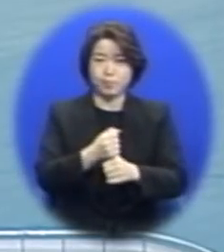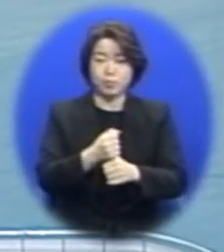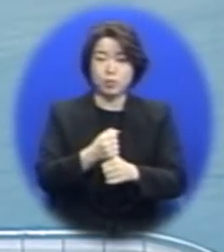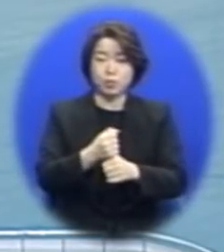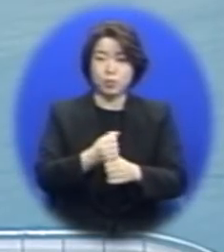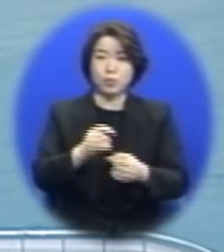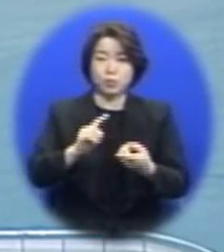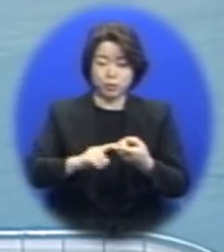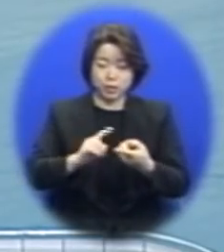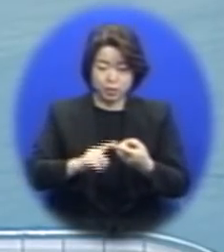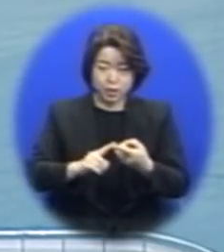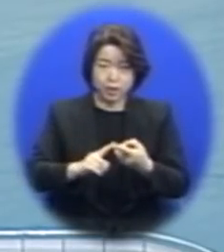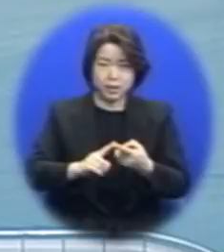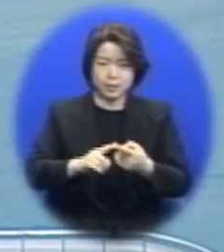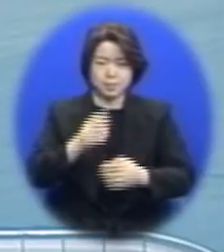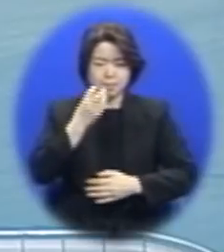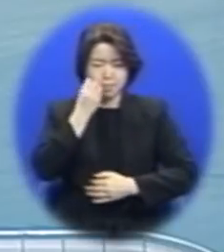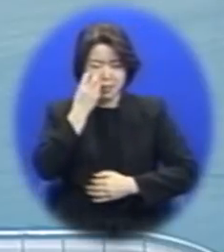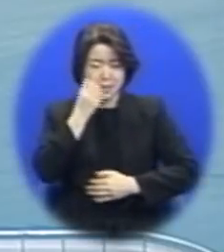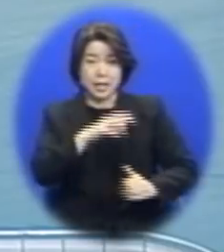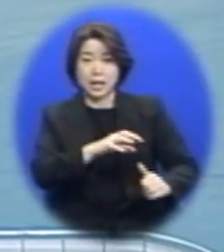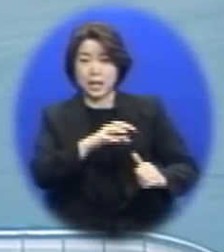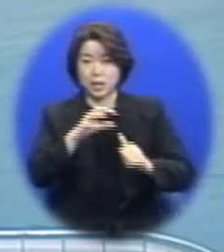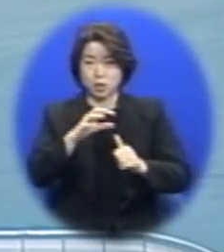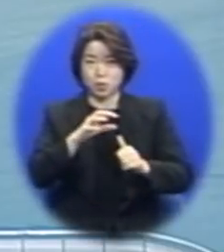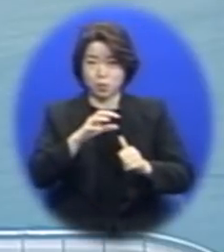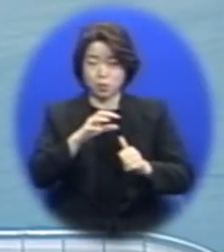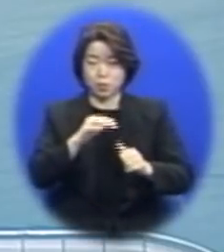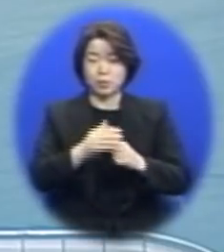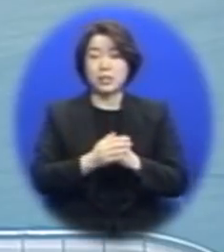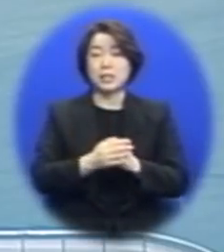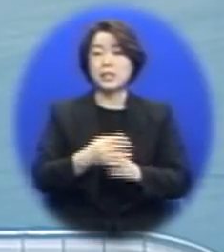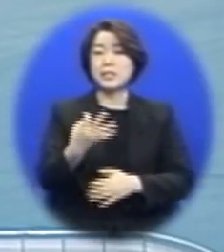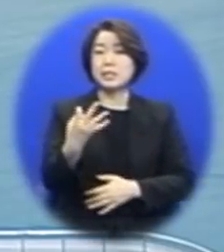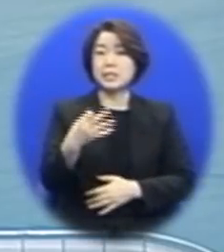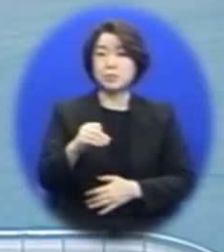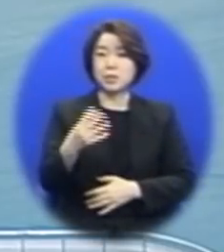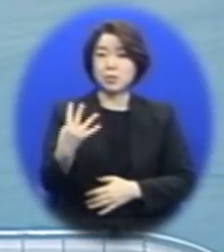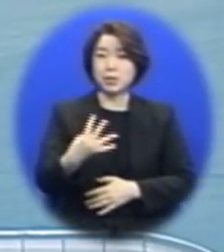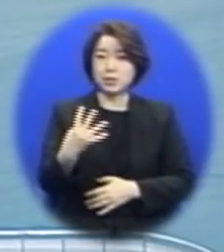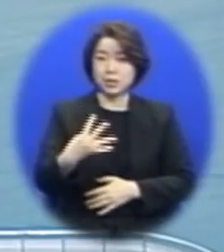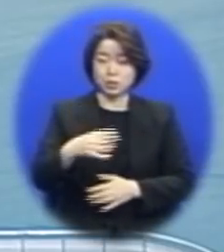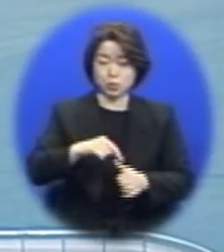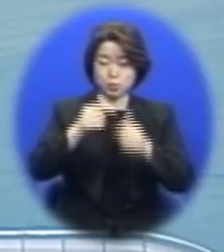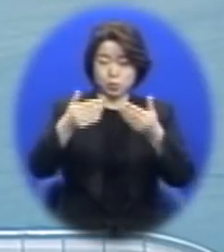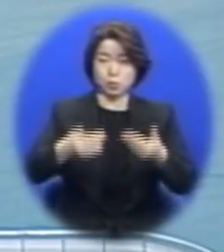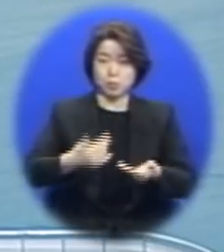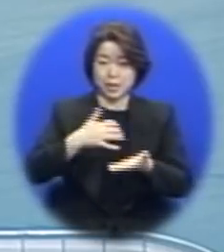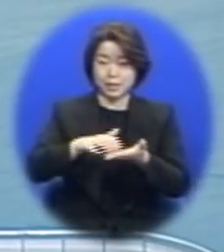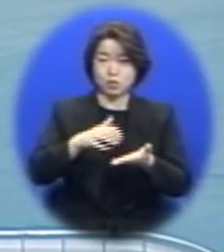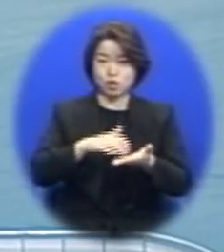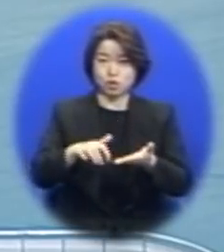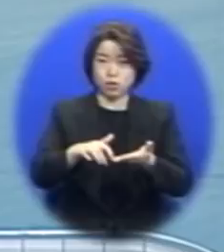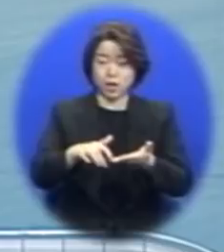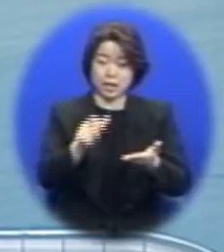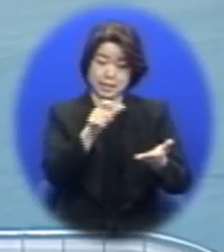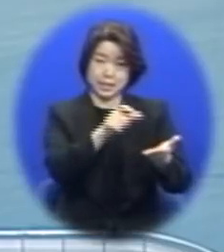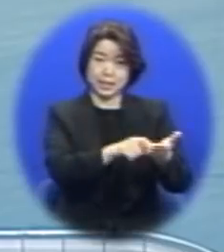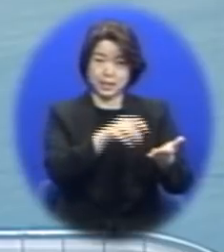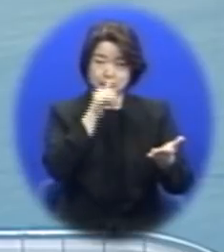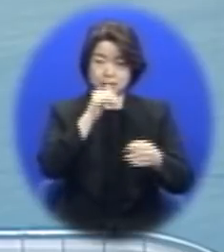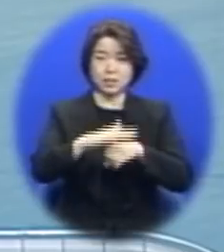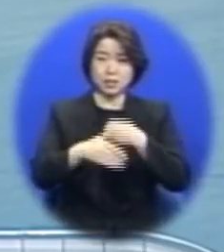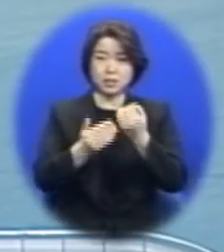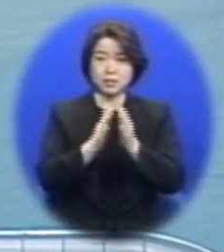교묘하게 사용되는 이 14만 4천 명의 구원받은 자의 수가 나오는 성경입니다. 여러분,